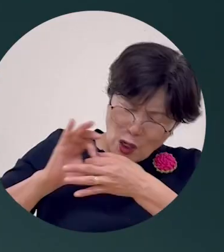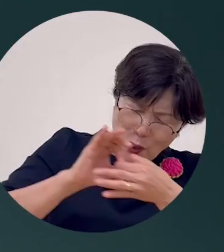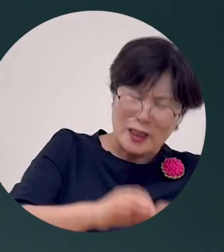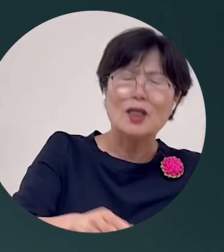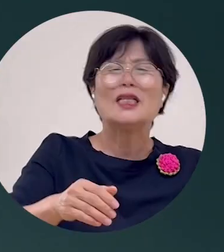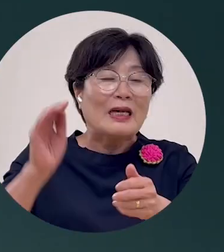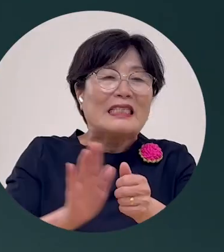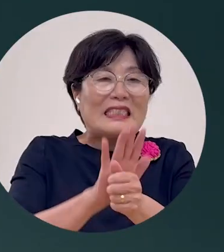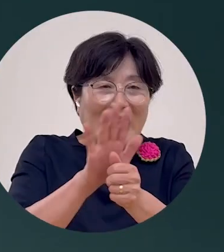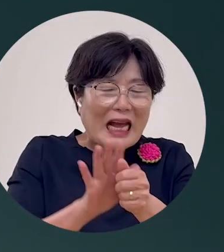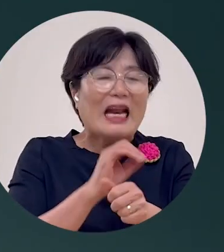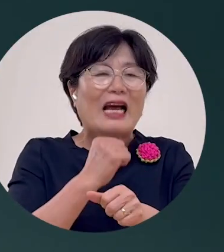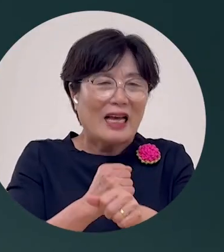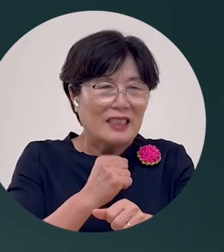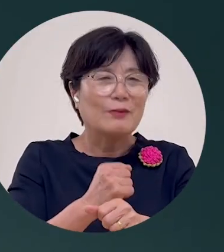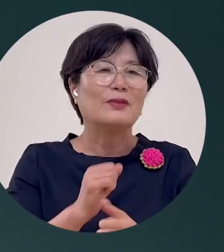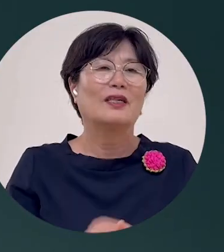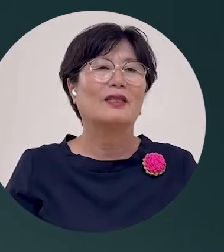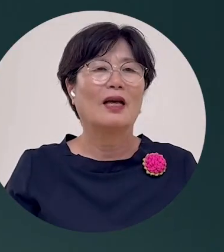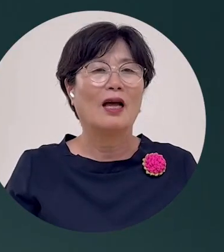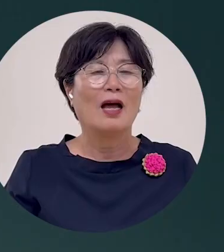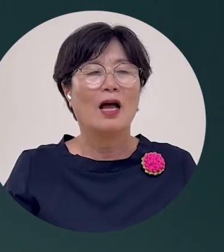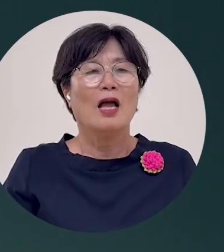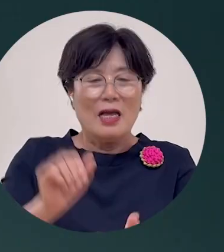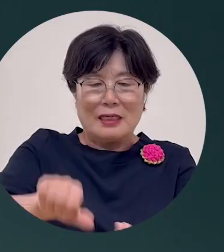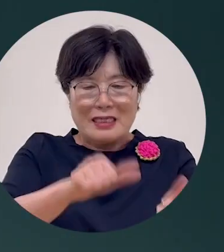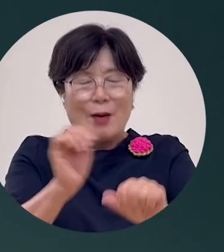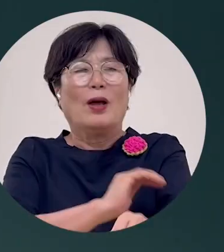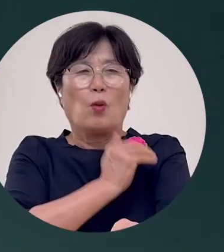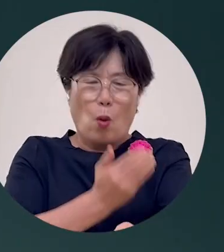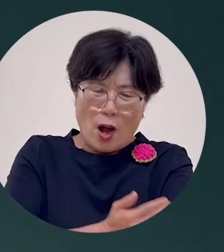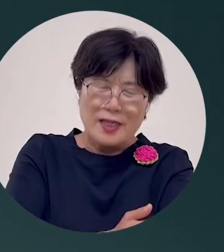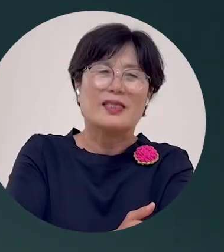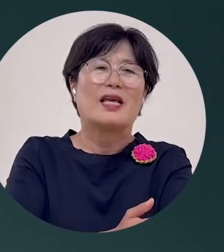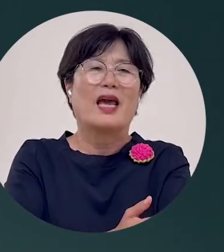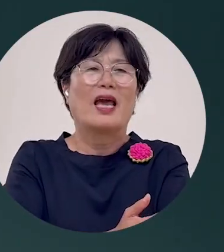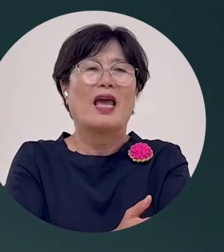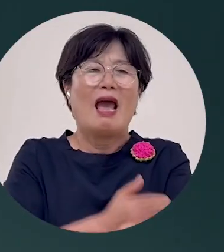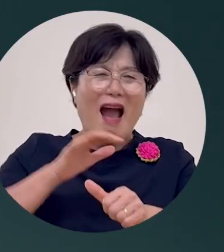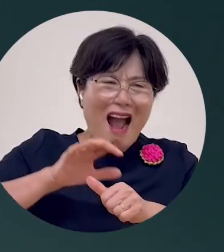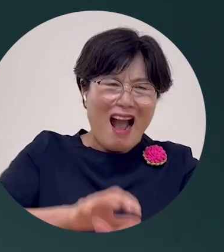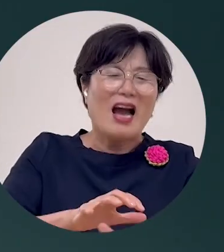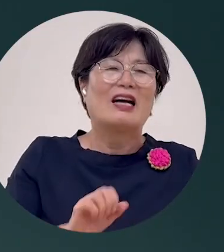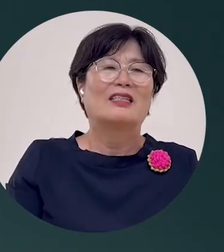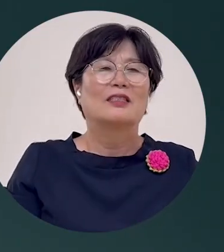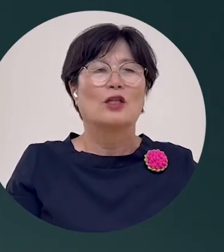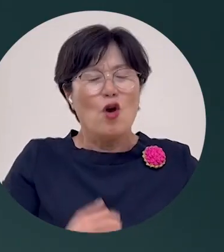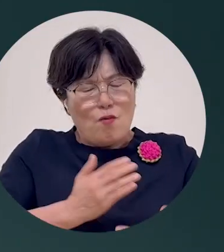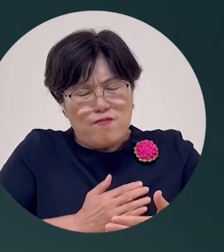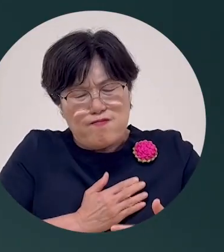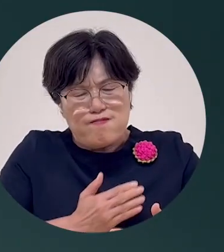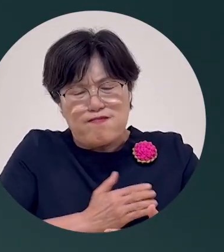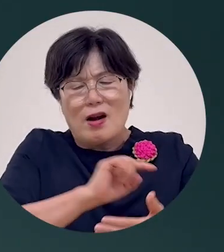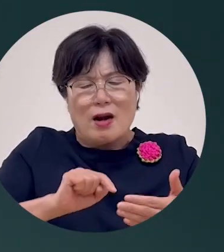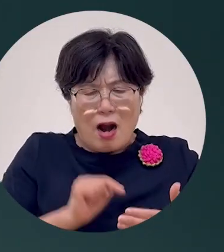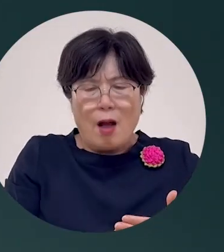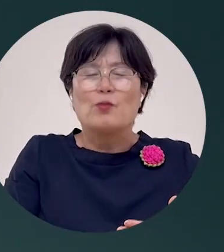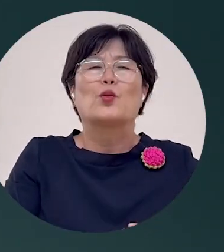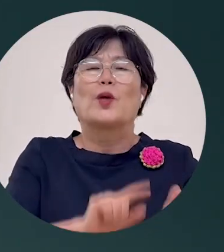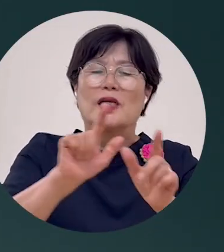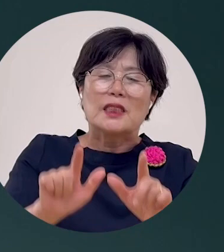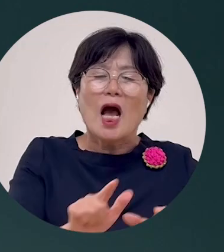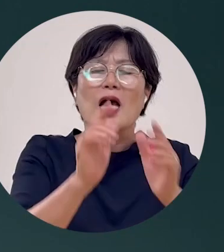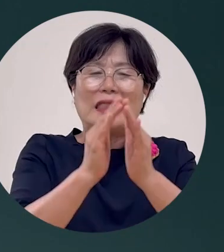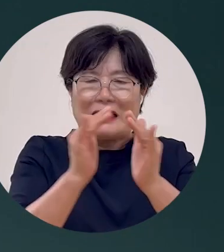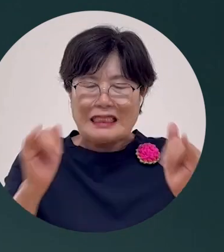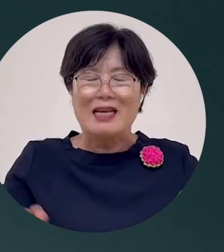사랑하십니다. 사망의 권세에 묶여서 불안함을 지고 사는 자들을 다시 든든한